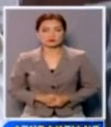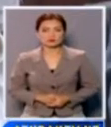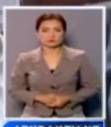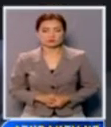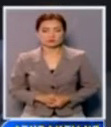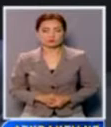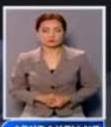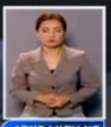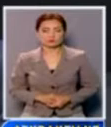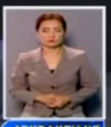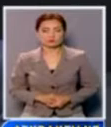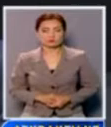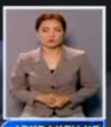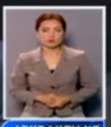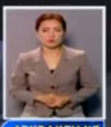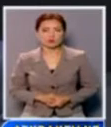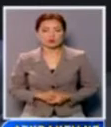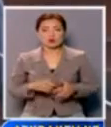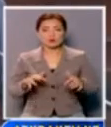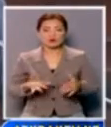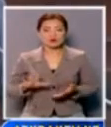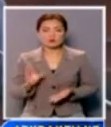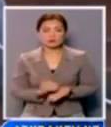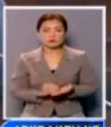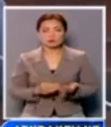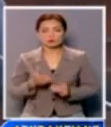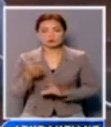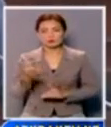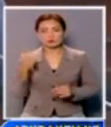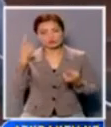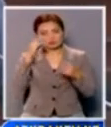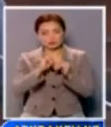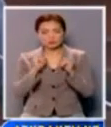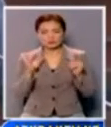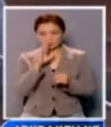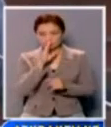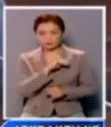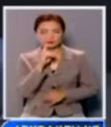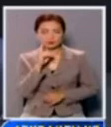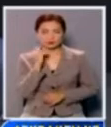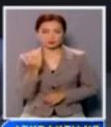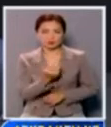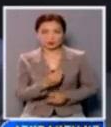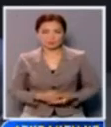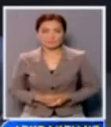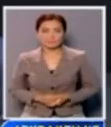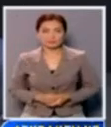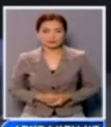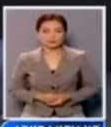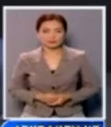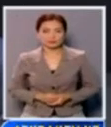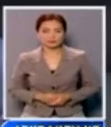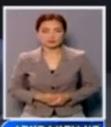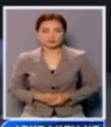отырмын. Осы IT технологиялардың болашақ ең дамытатын технологиялардың бірі әр